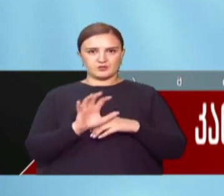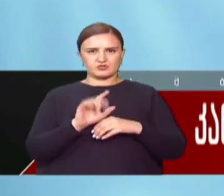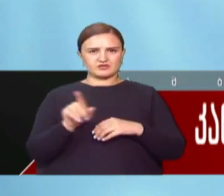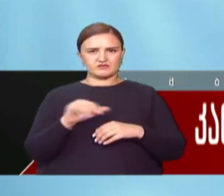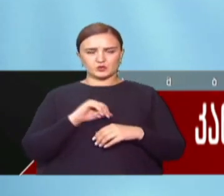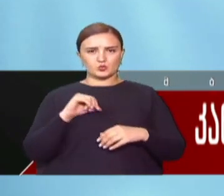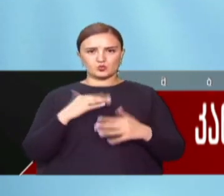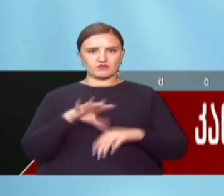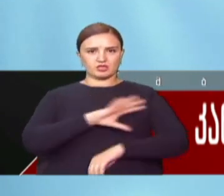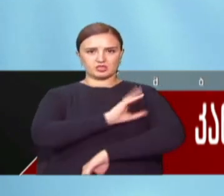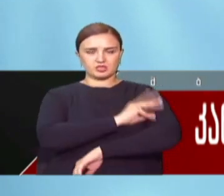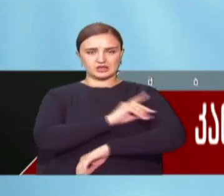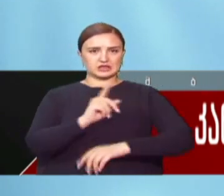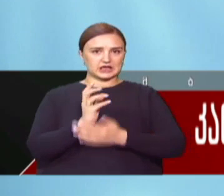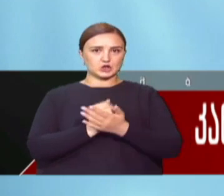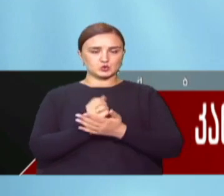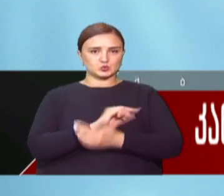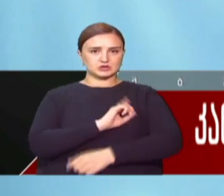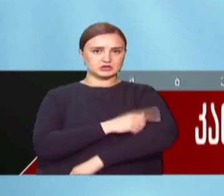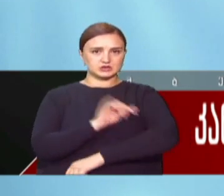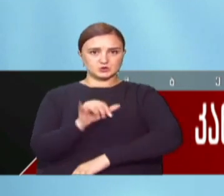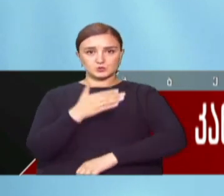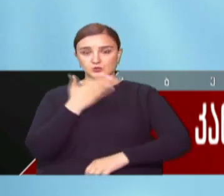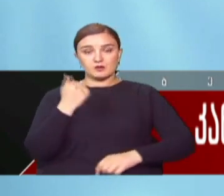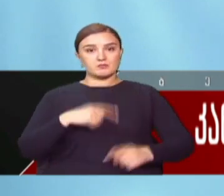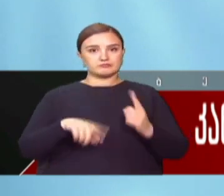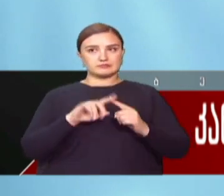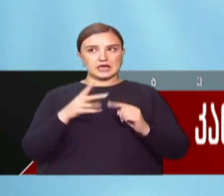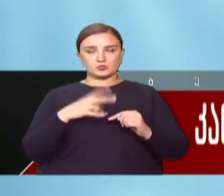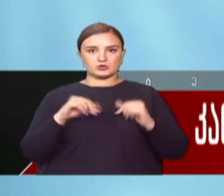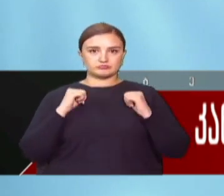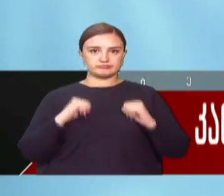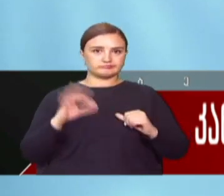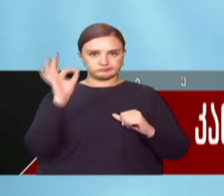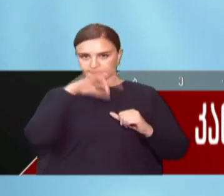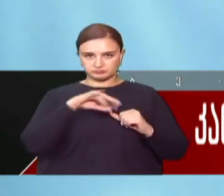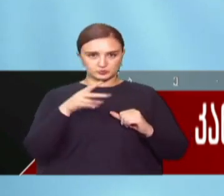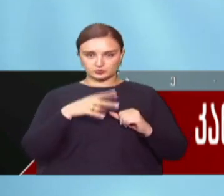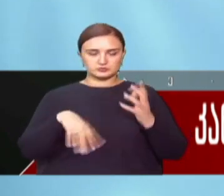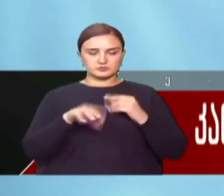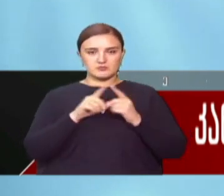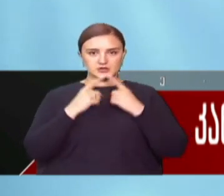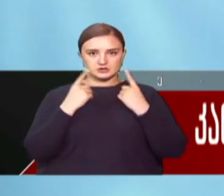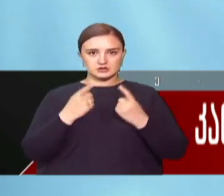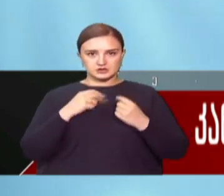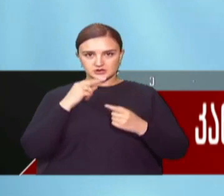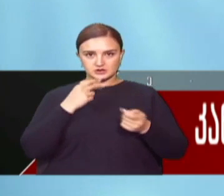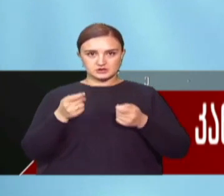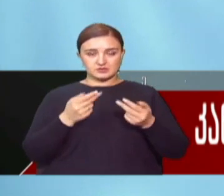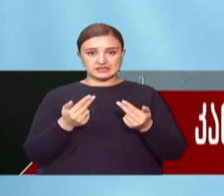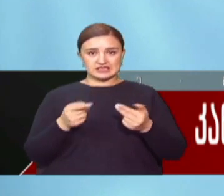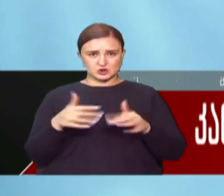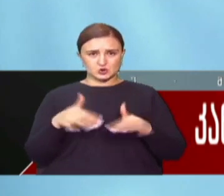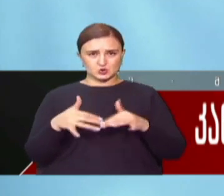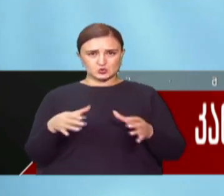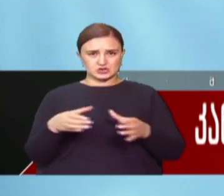arab, resurse, arab, magram, tavare, ce înzedmet, dar dau imșidot, tavi maximalul receptele, arab, sajorem, pentru că, dar, hlogaim, arab, chiar, susti,